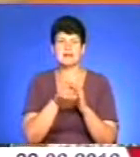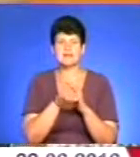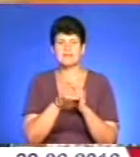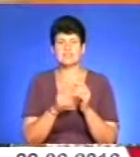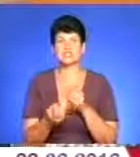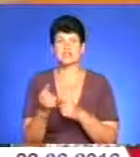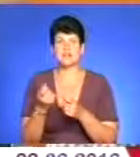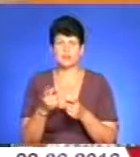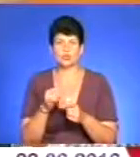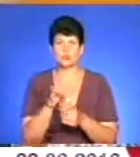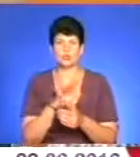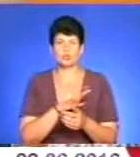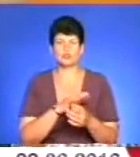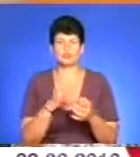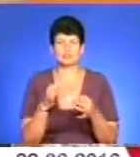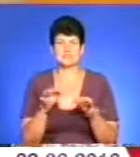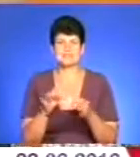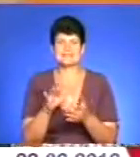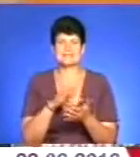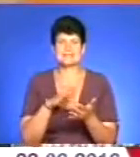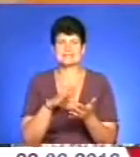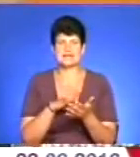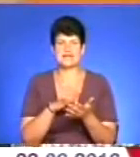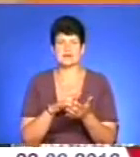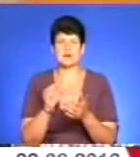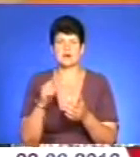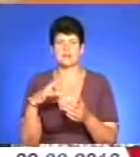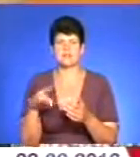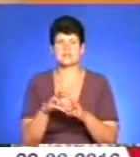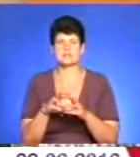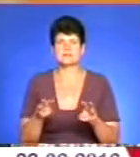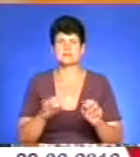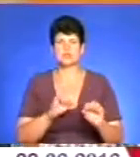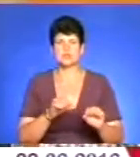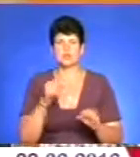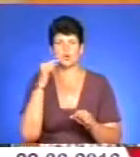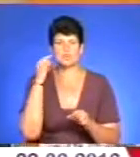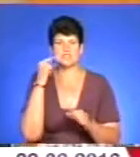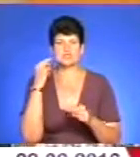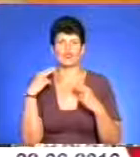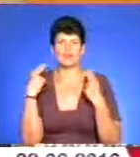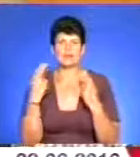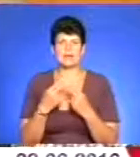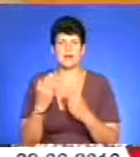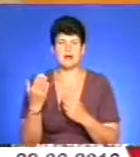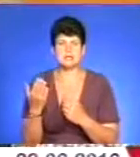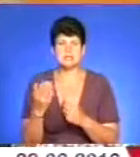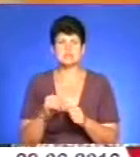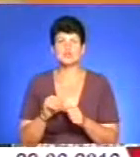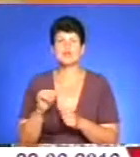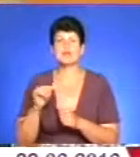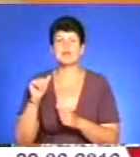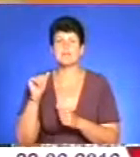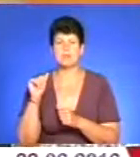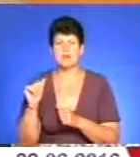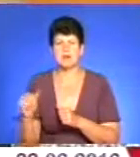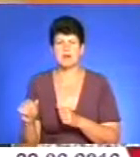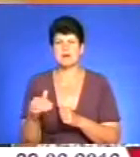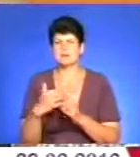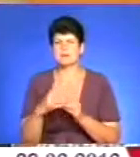матеріалів Центрального архіву Міністерства оборони Російської Федерації. І, зокрема, серед